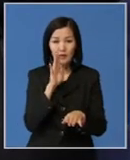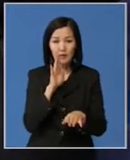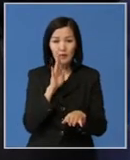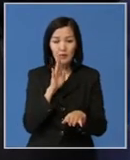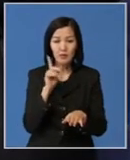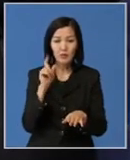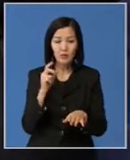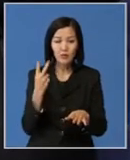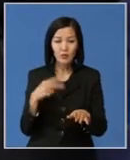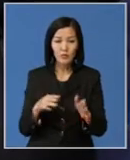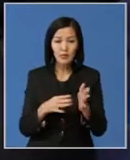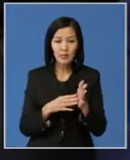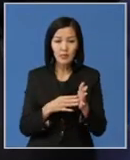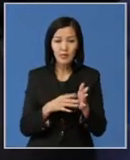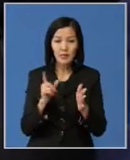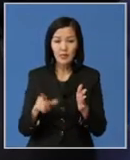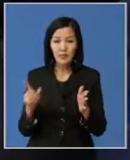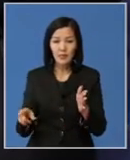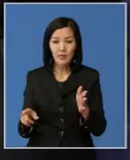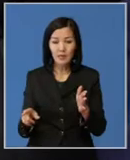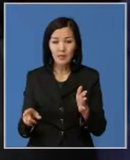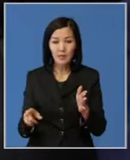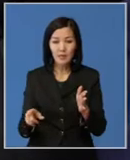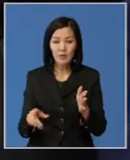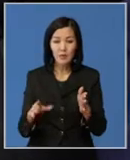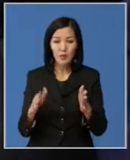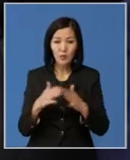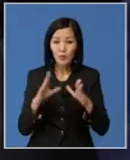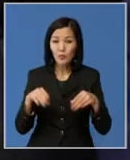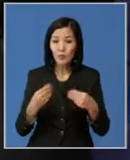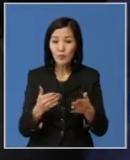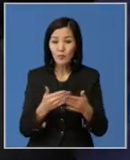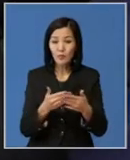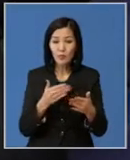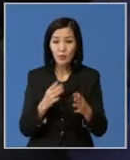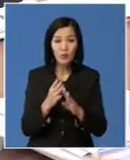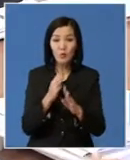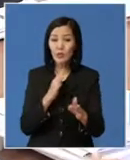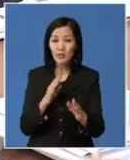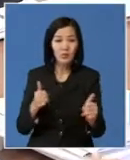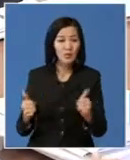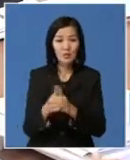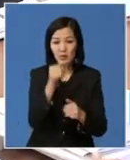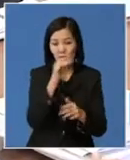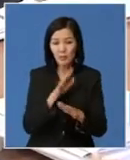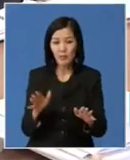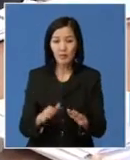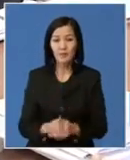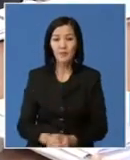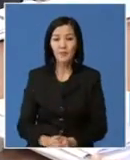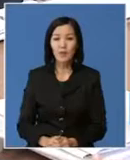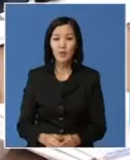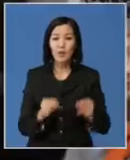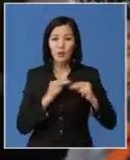ол 128 адамды мен оларға пәтер бермейінше, ол очередь жылжымайды. Қысқасы қызды-қыздымен жұмыс тобы